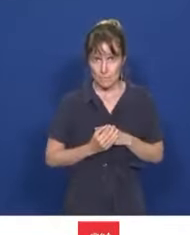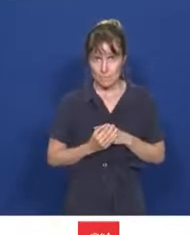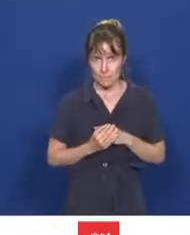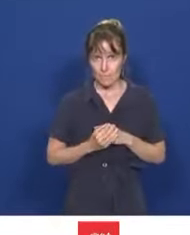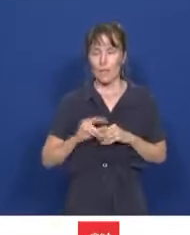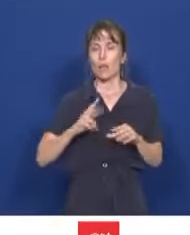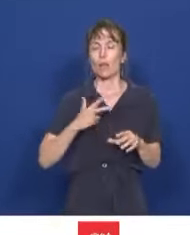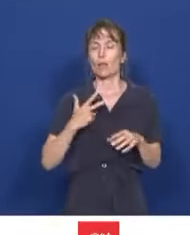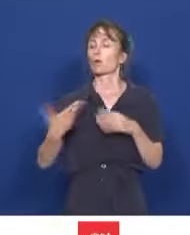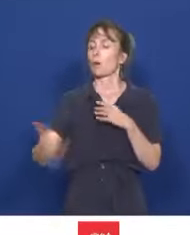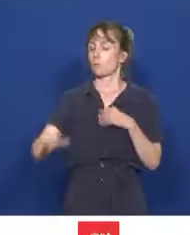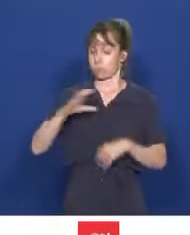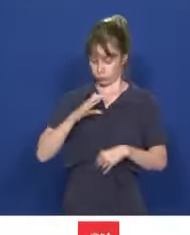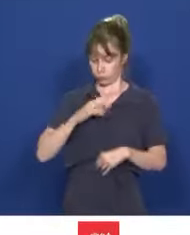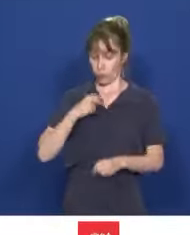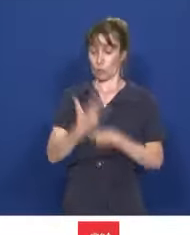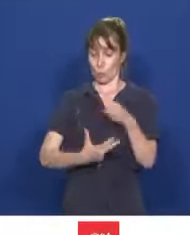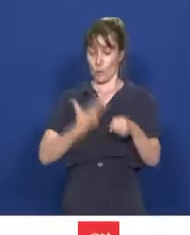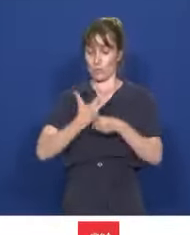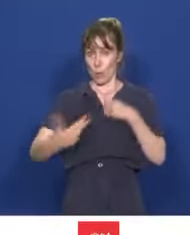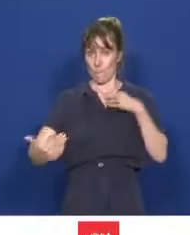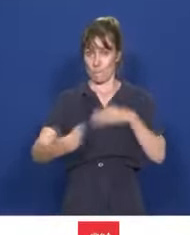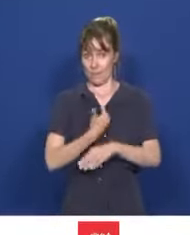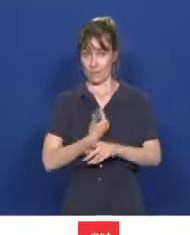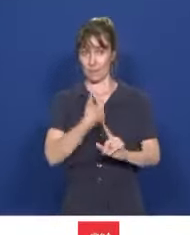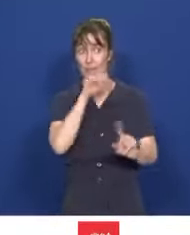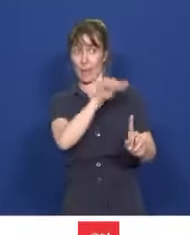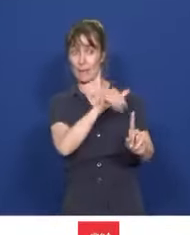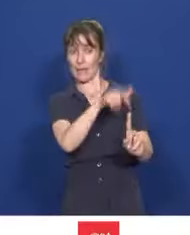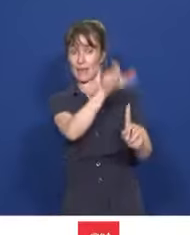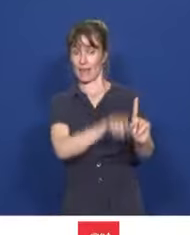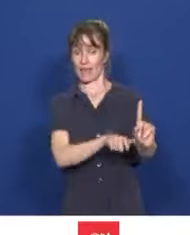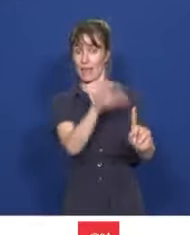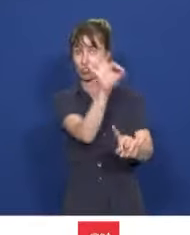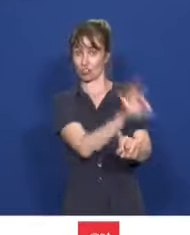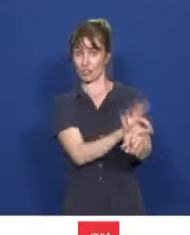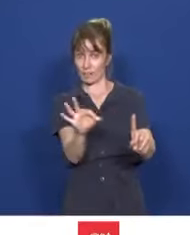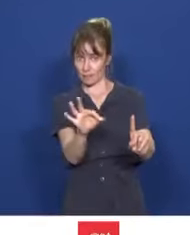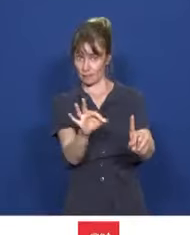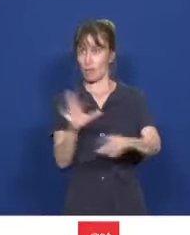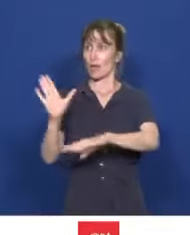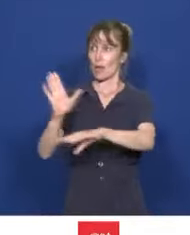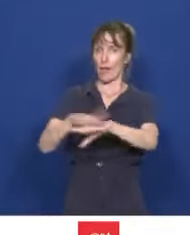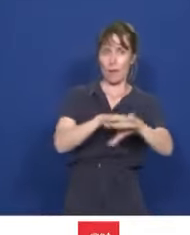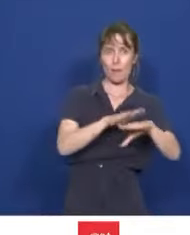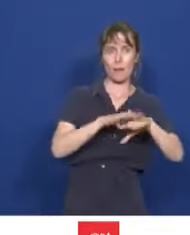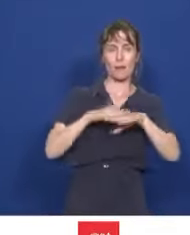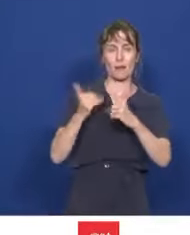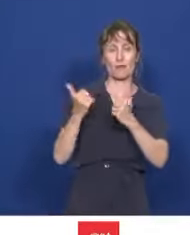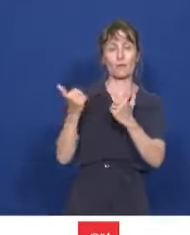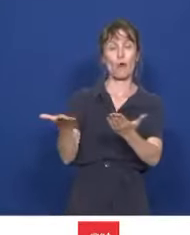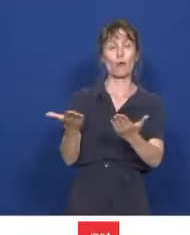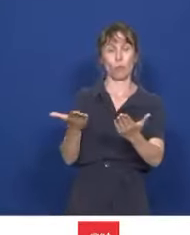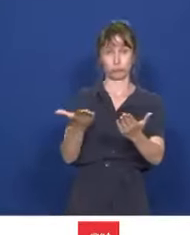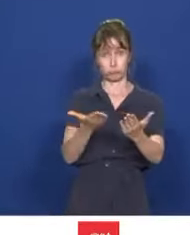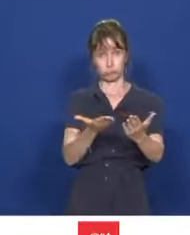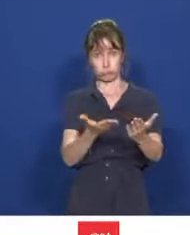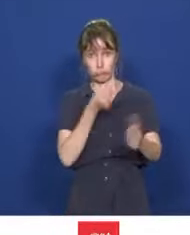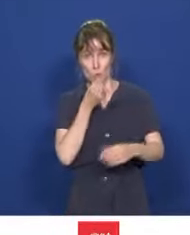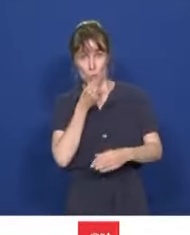fonds et un appel d'offres réalisé, mais il est revenu infructueux. 4 nouvelles années se sont